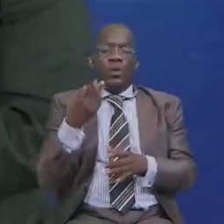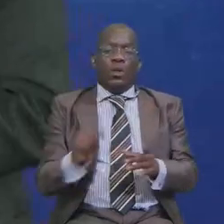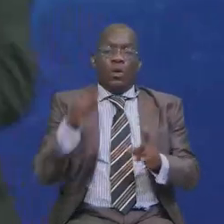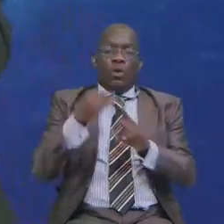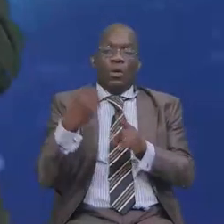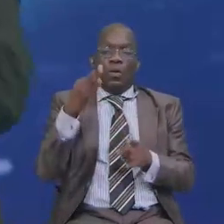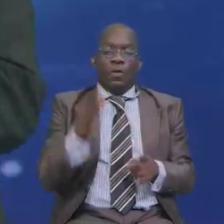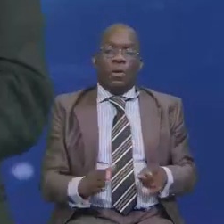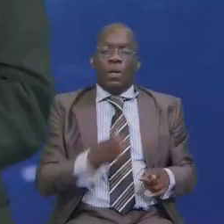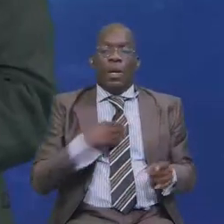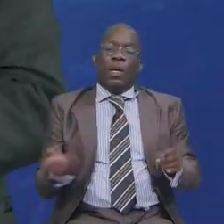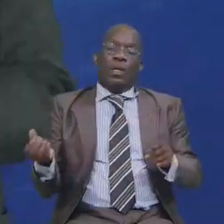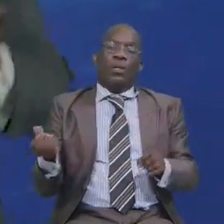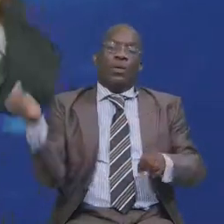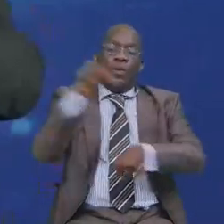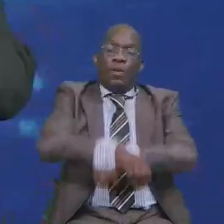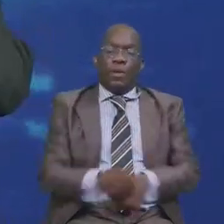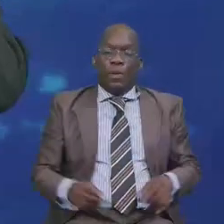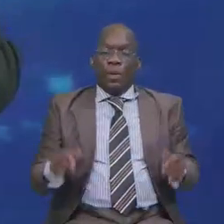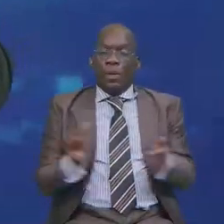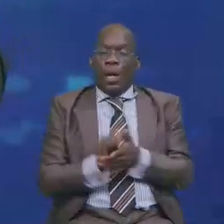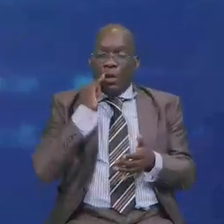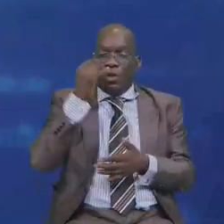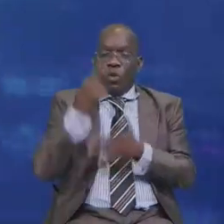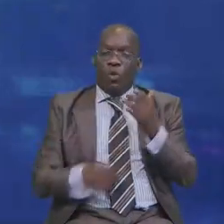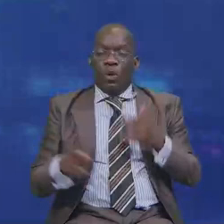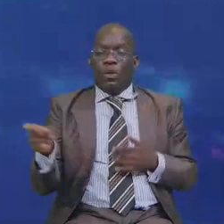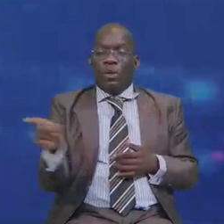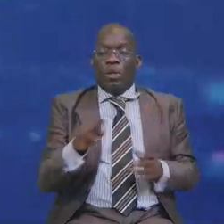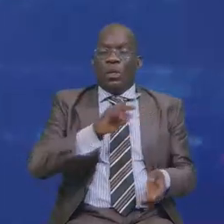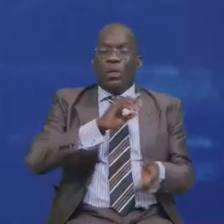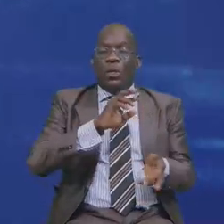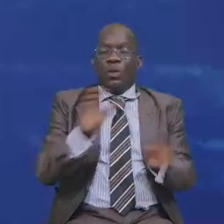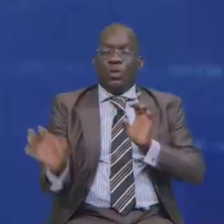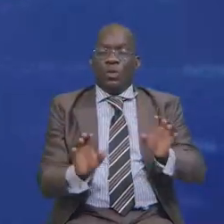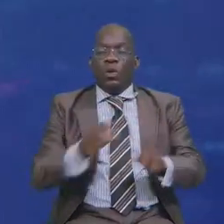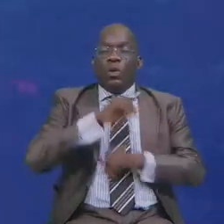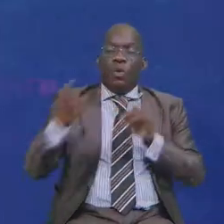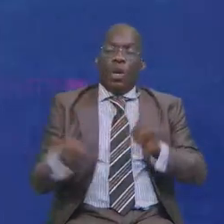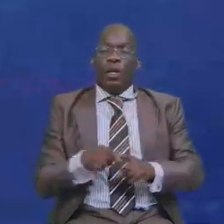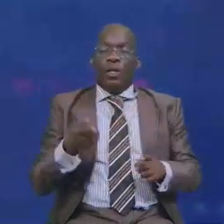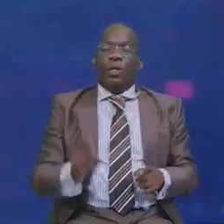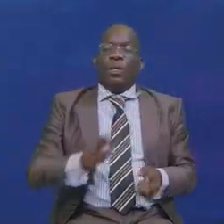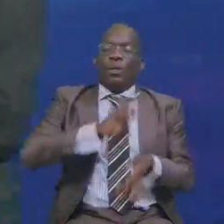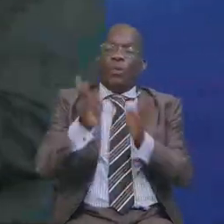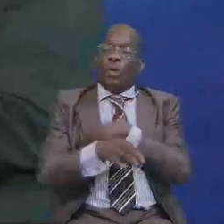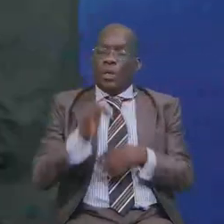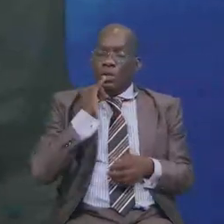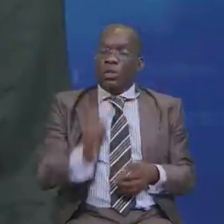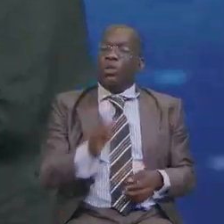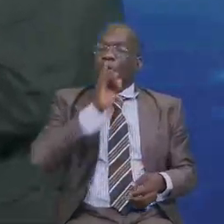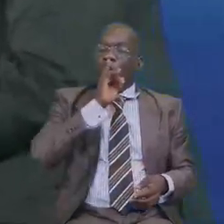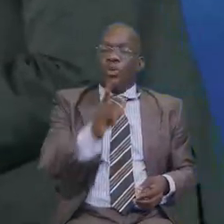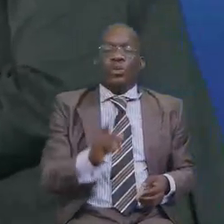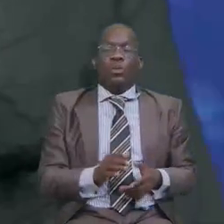force. C'est ce que nous faisons lorsque la repentance est authentique. Voyons en Luc